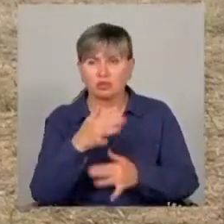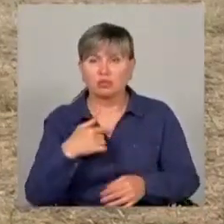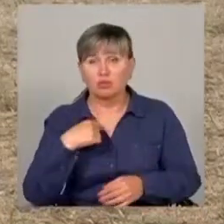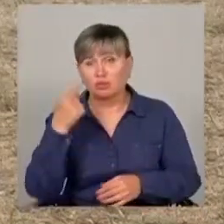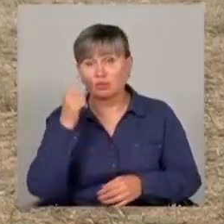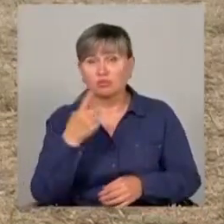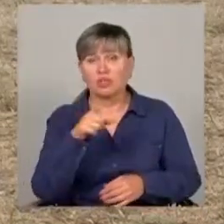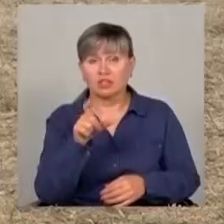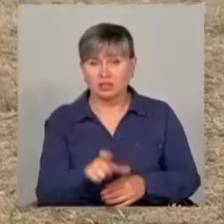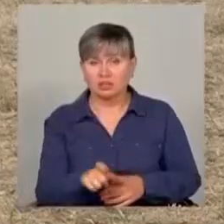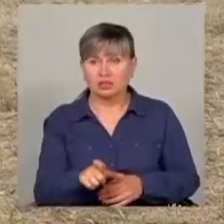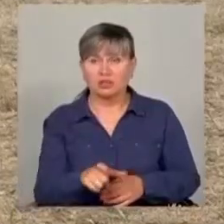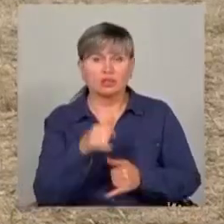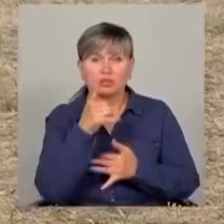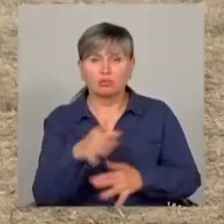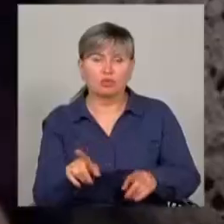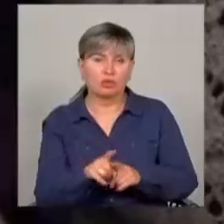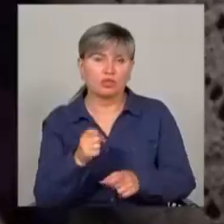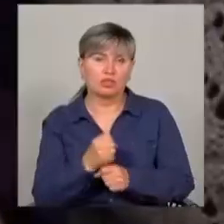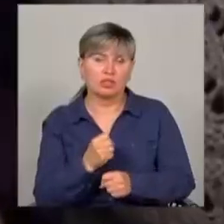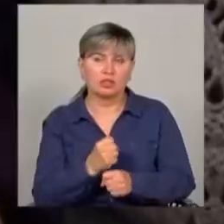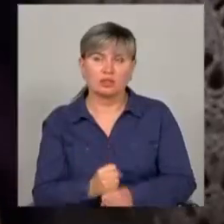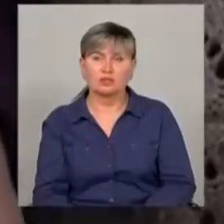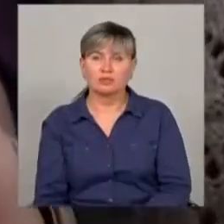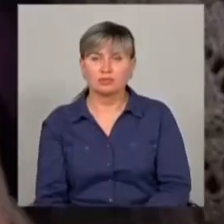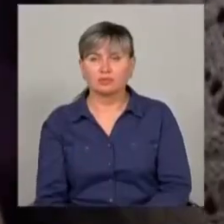что один человек не мог такое